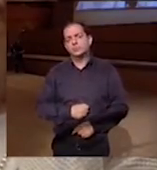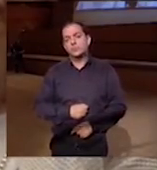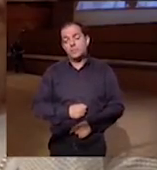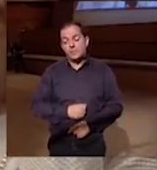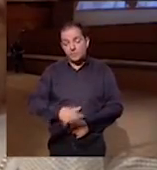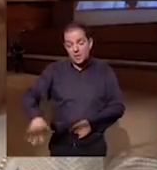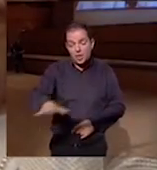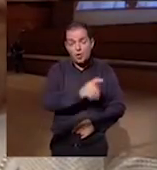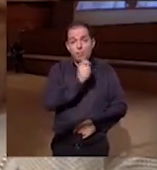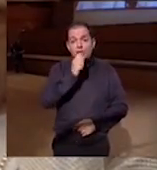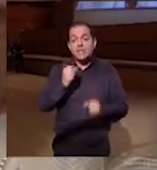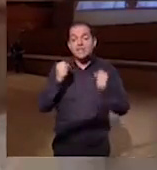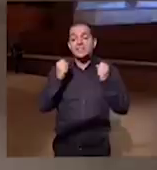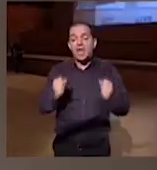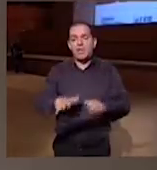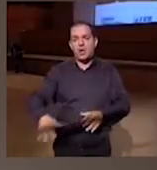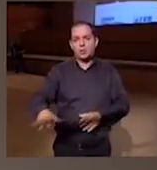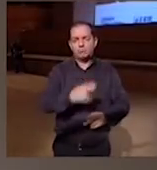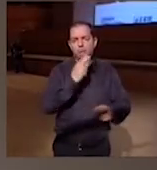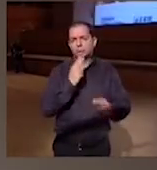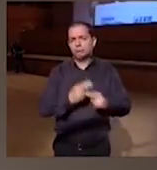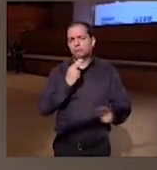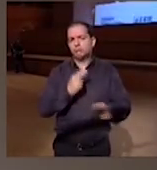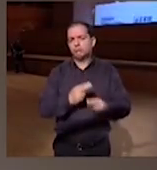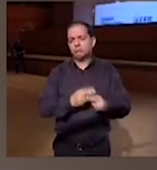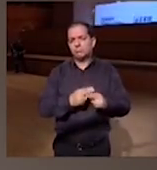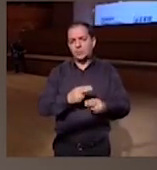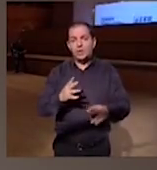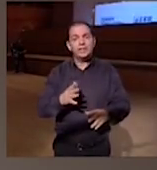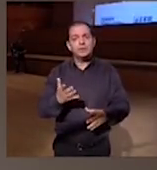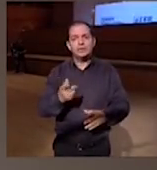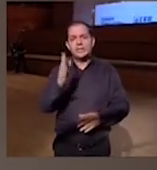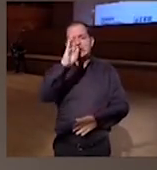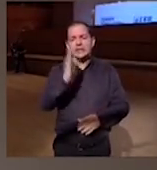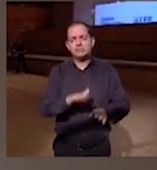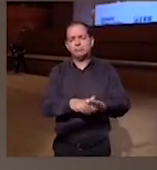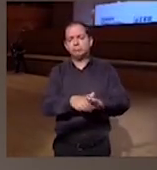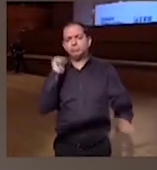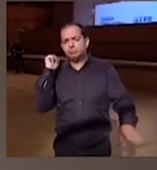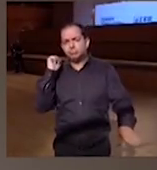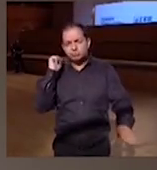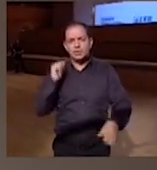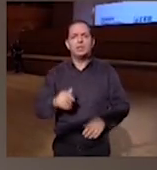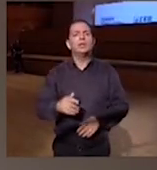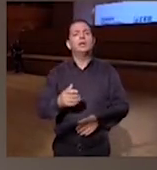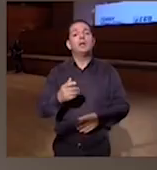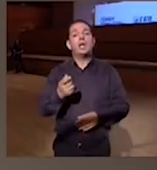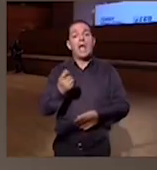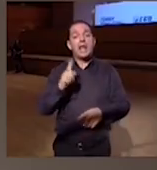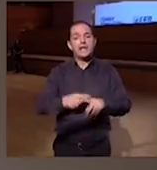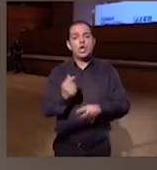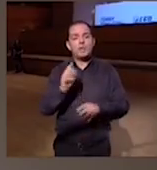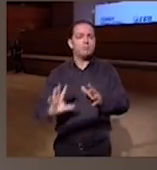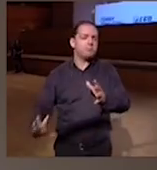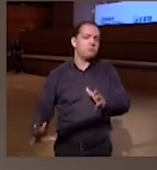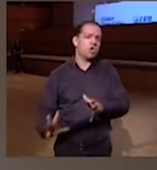είναι κρίσιμος παράγοντας για την έξοδο από την κρίση και την ανάκαμψη της οικονομίας. Επομένως, θα το